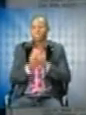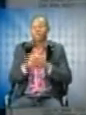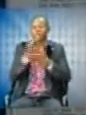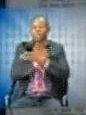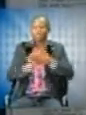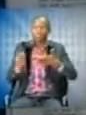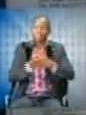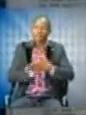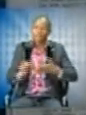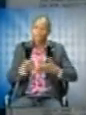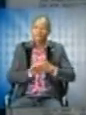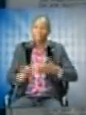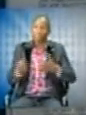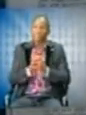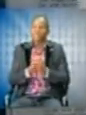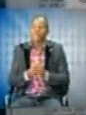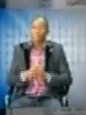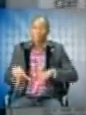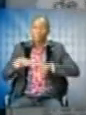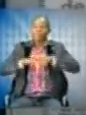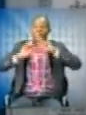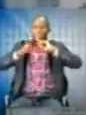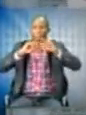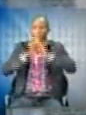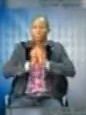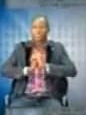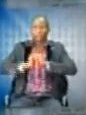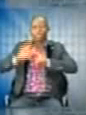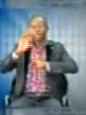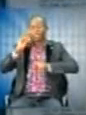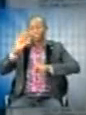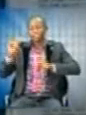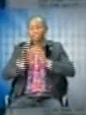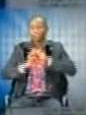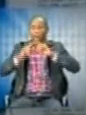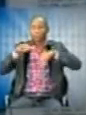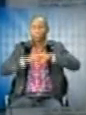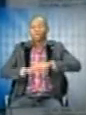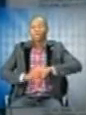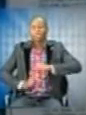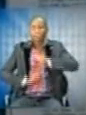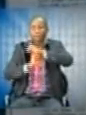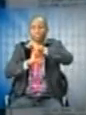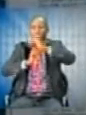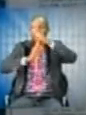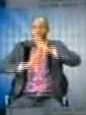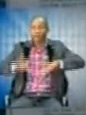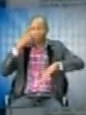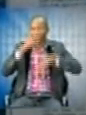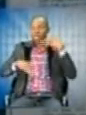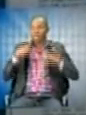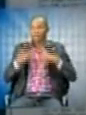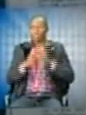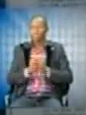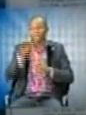Communauté de développement d'Afrique australe, dont fait partie la RDC, a décidé l'envoi d'une force de maintien de la paix pour combattre la rébellion